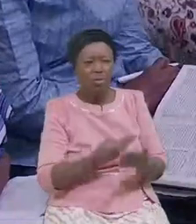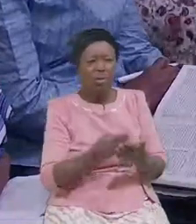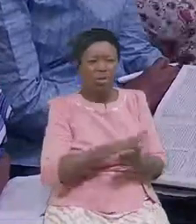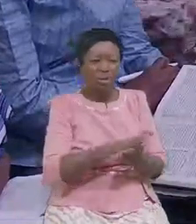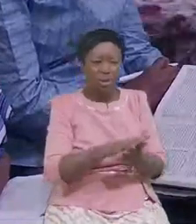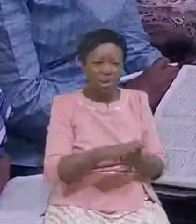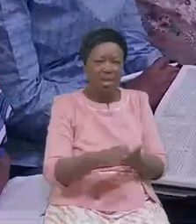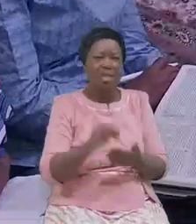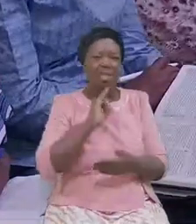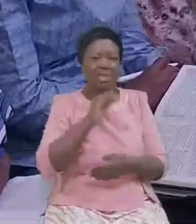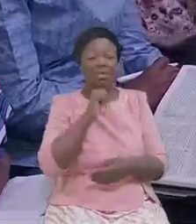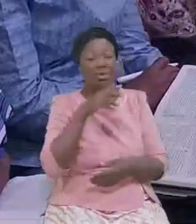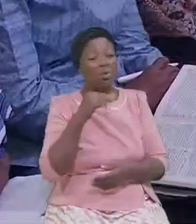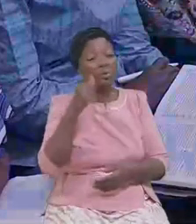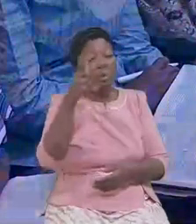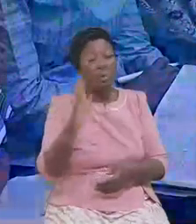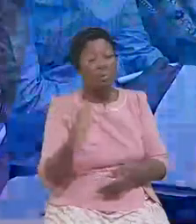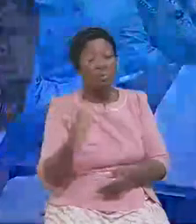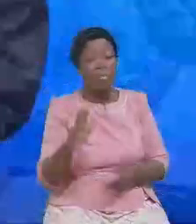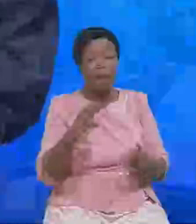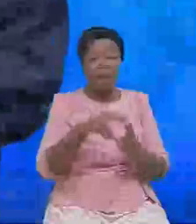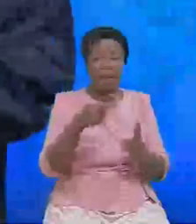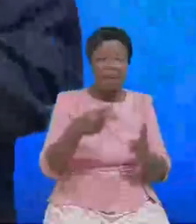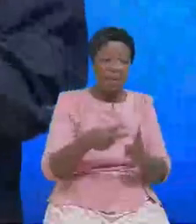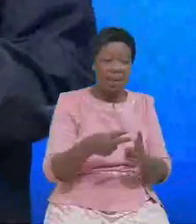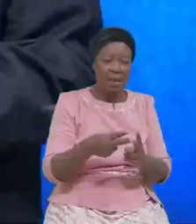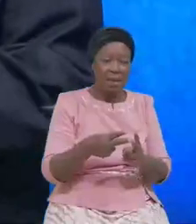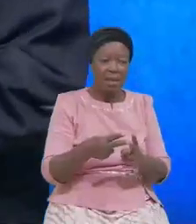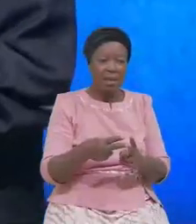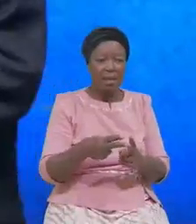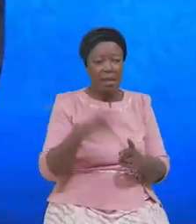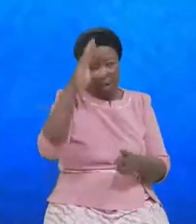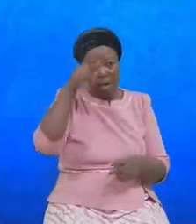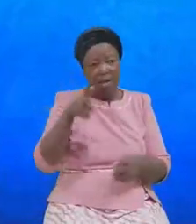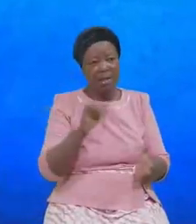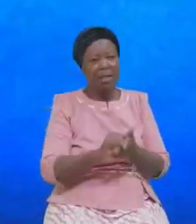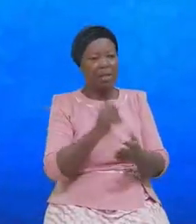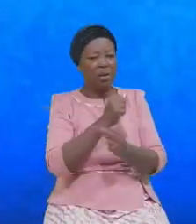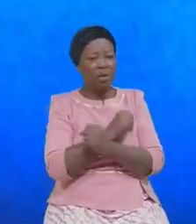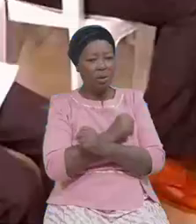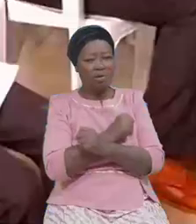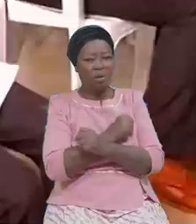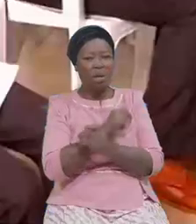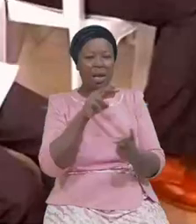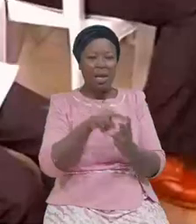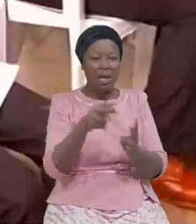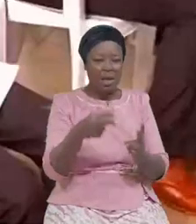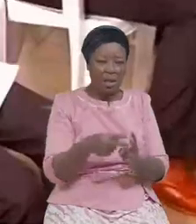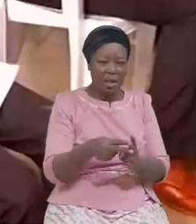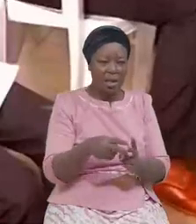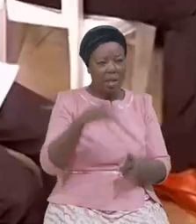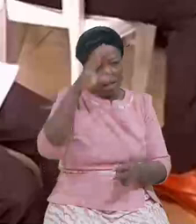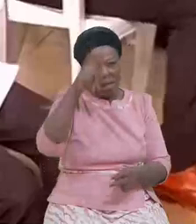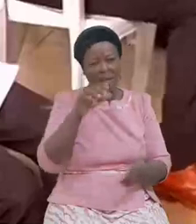pas de Dieu. Ni non plus celui qui n'aime pas, ni celui qui